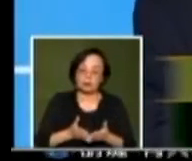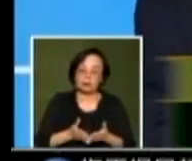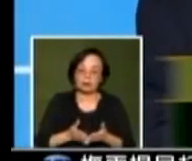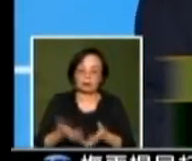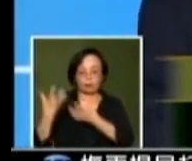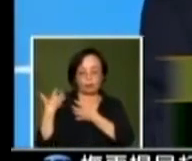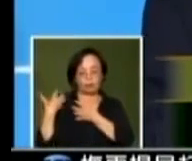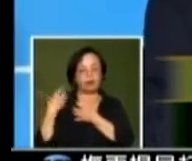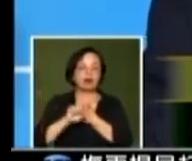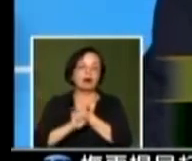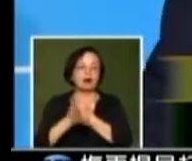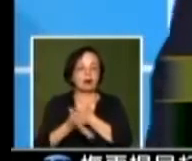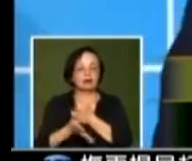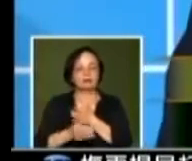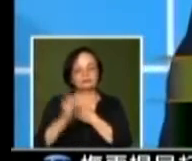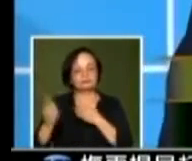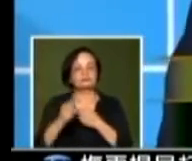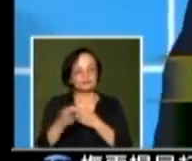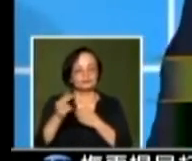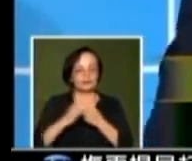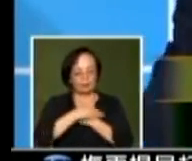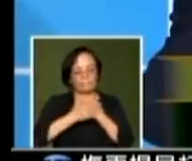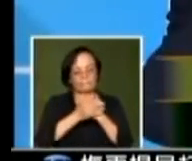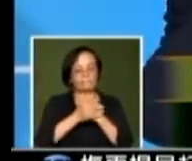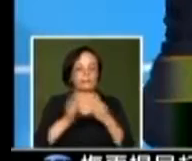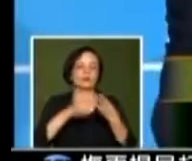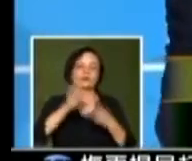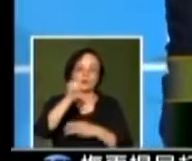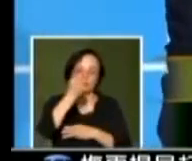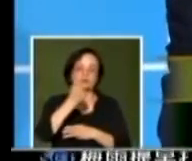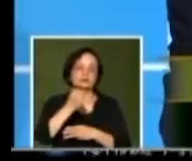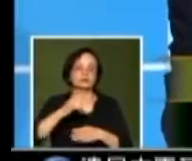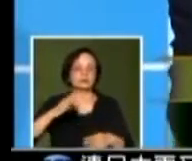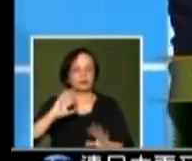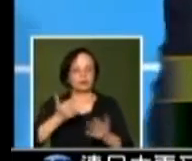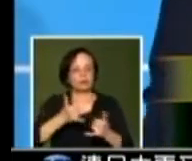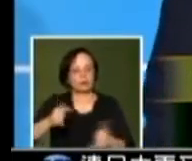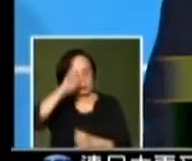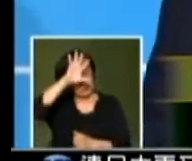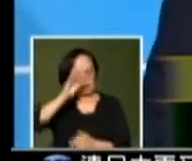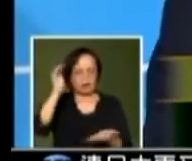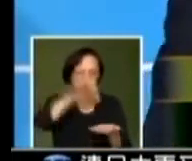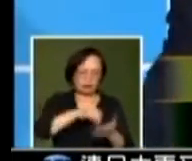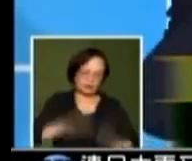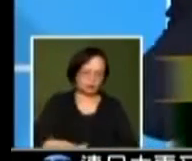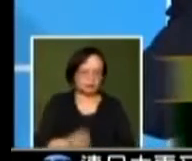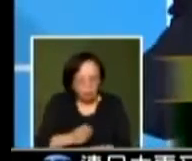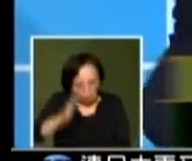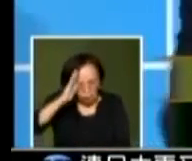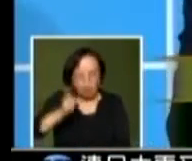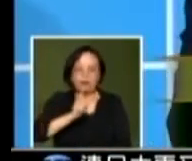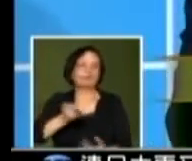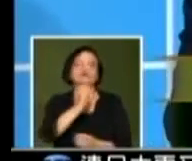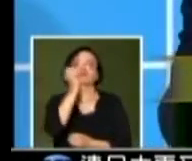权。所以其实，若有机会做党主席呢，国民党一国两制到尽无道歉呐。咱一定